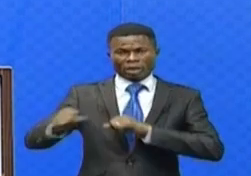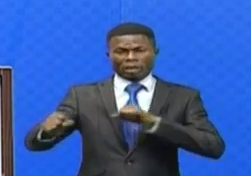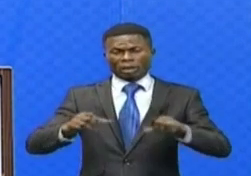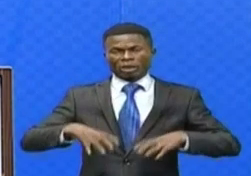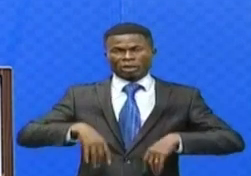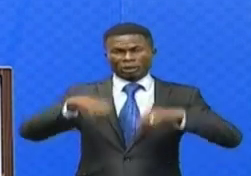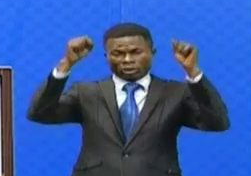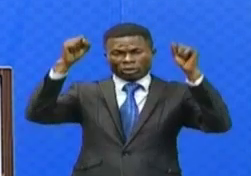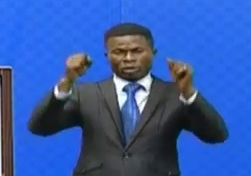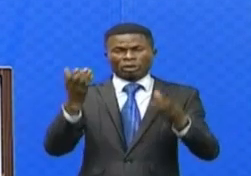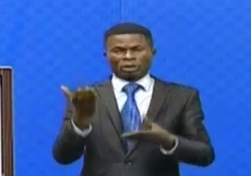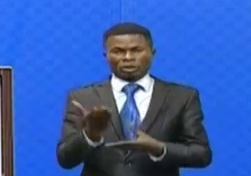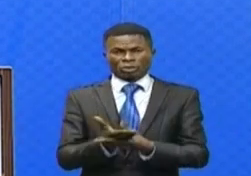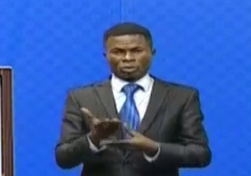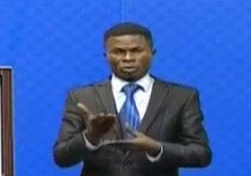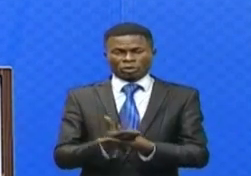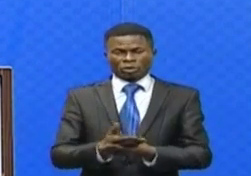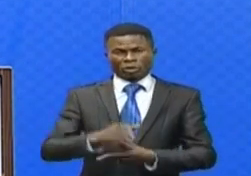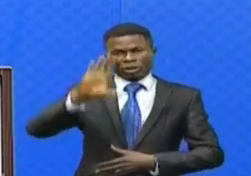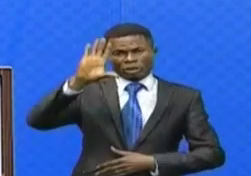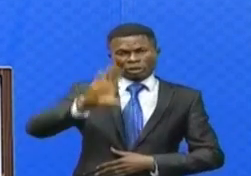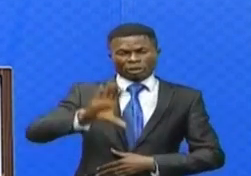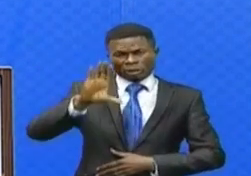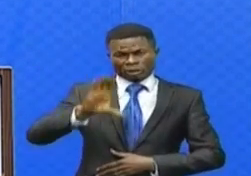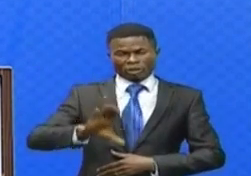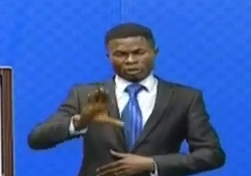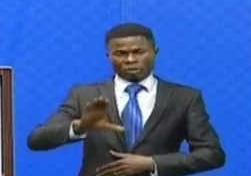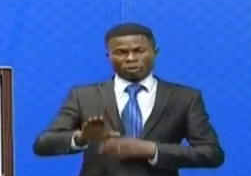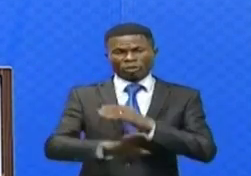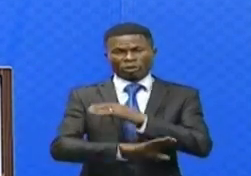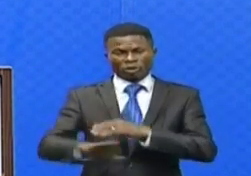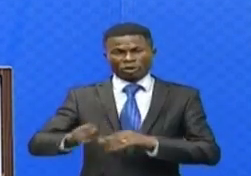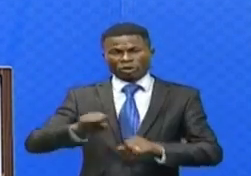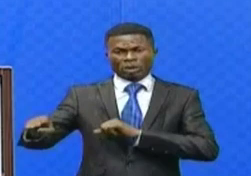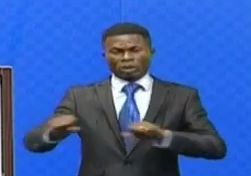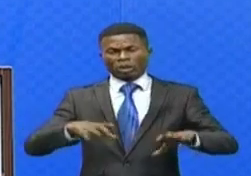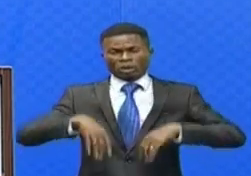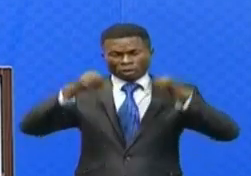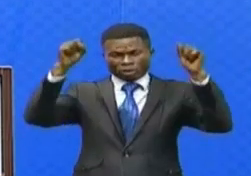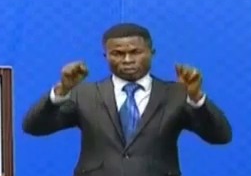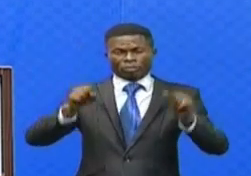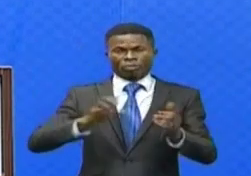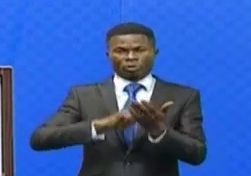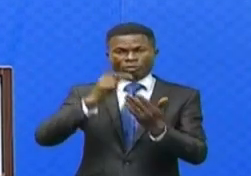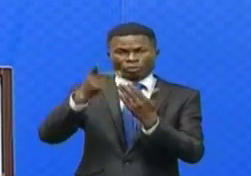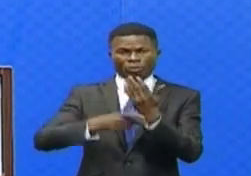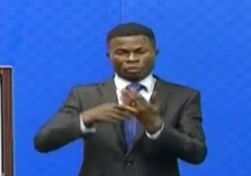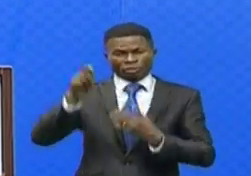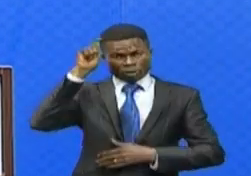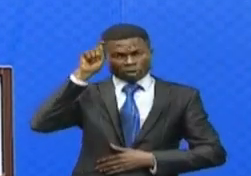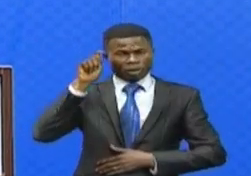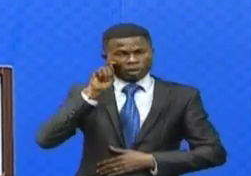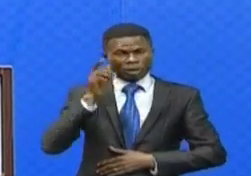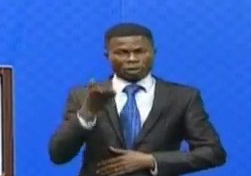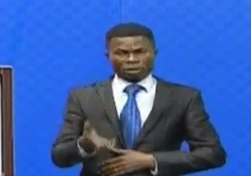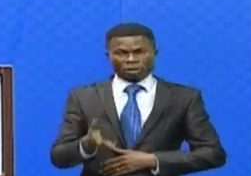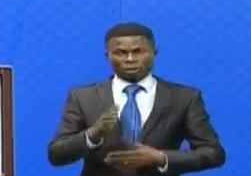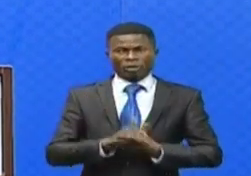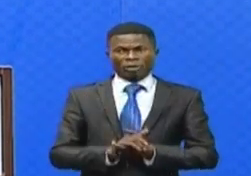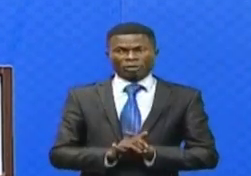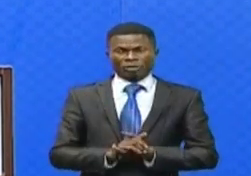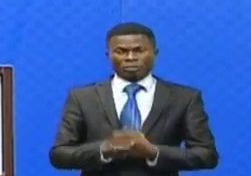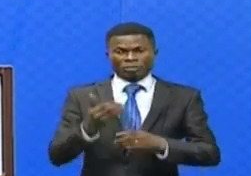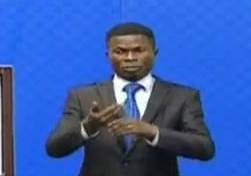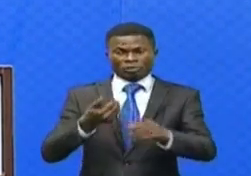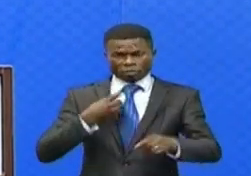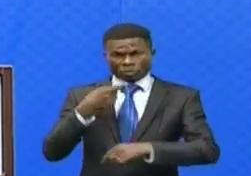des dossiers 5 enfin examen et adoption de projets de textes avant